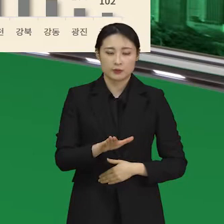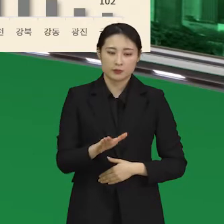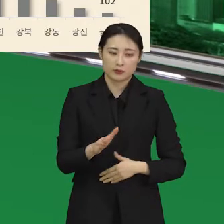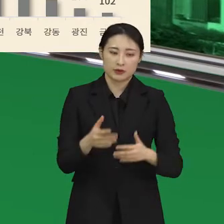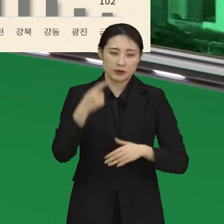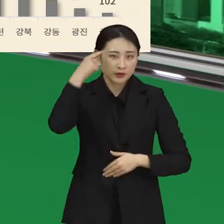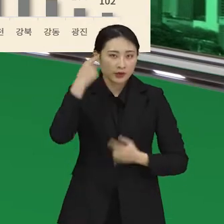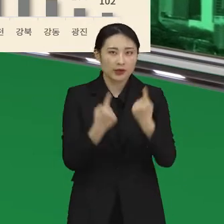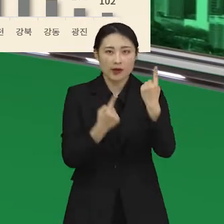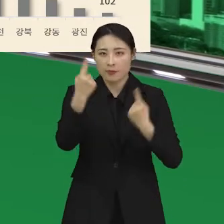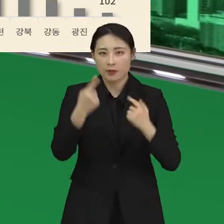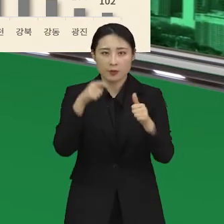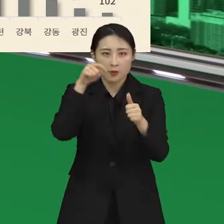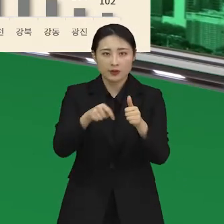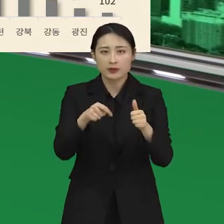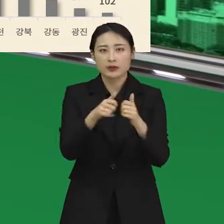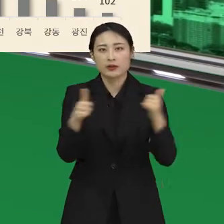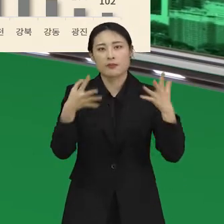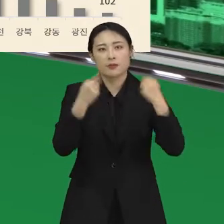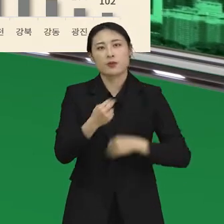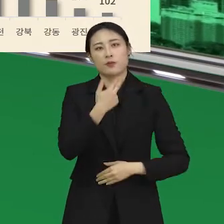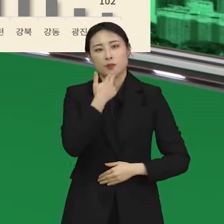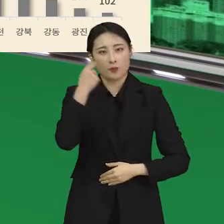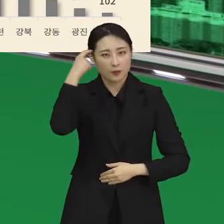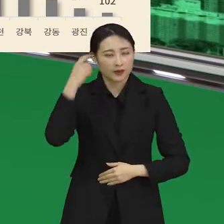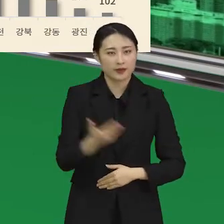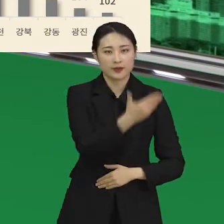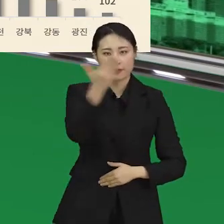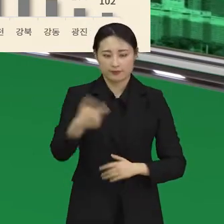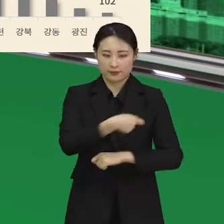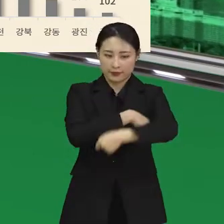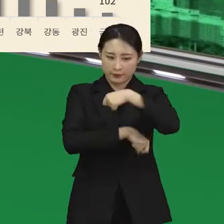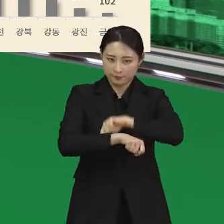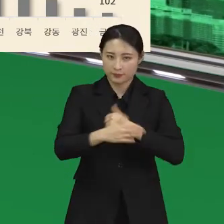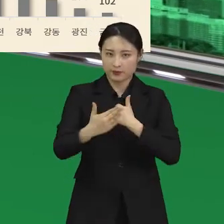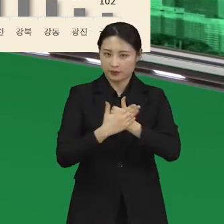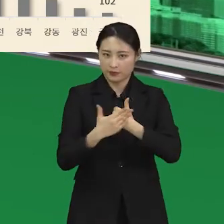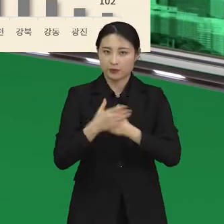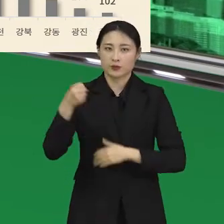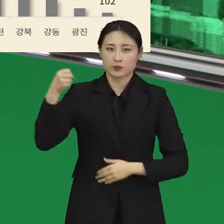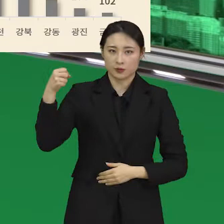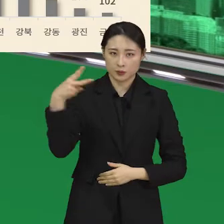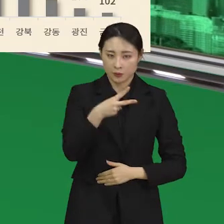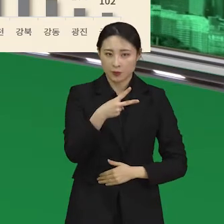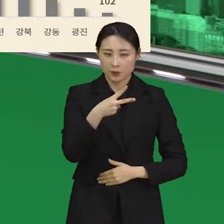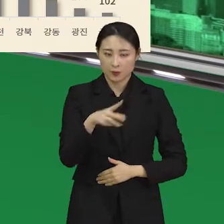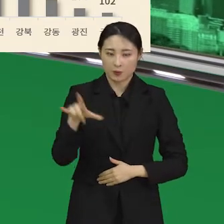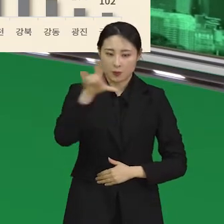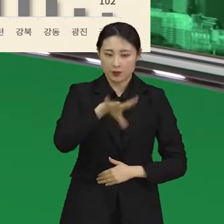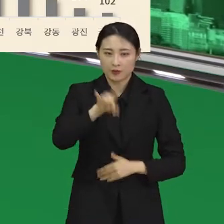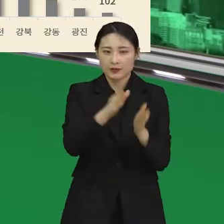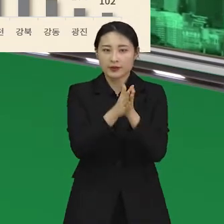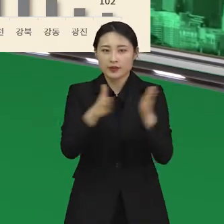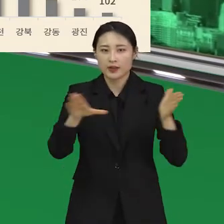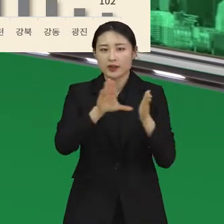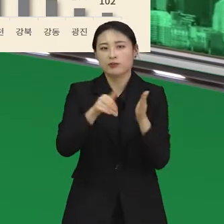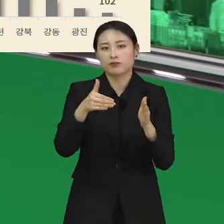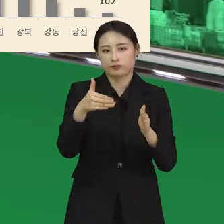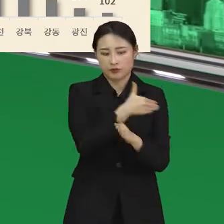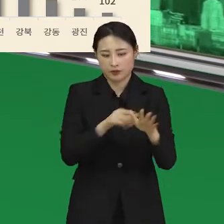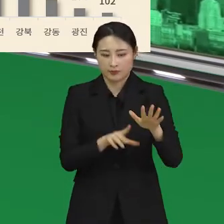띄는 결과를 낸 데는 구민 여러분의 적극적인 협조와 더불어 사태 초기부터 선제적으로